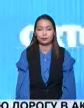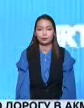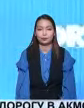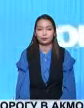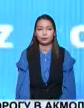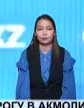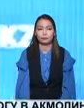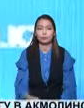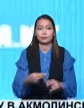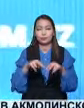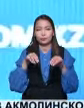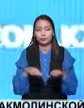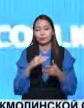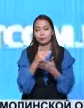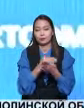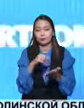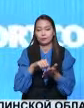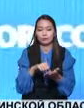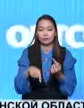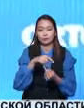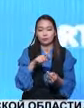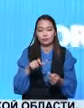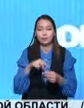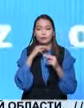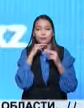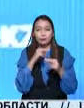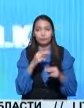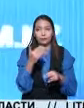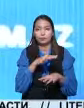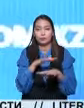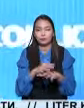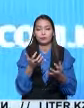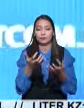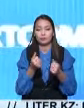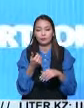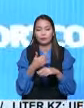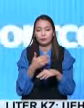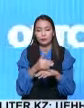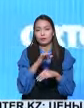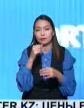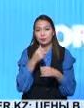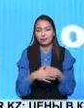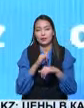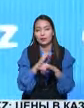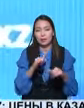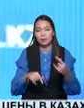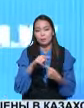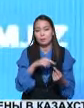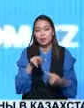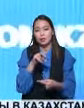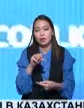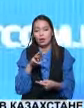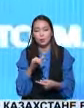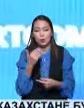Чтобы принять участие в программе, предпринимателю нужно будет обратиться в банк для получения кредита, а также в Фонд развития предпринимательства «Даму». В